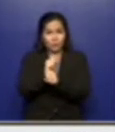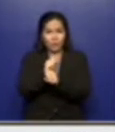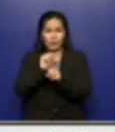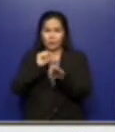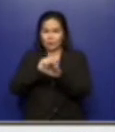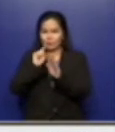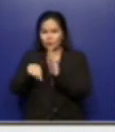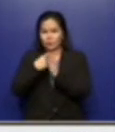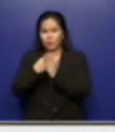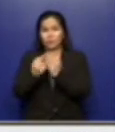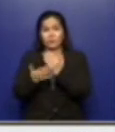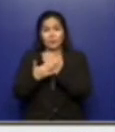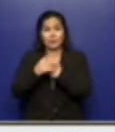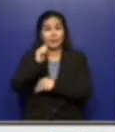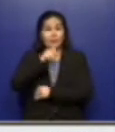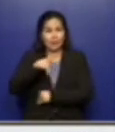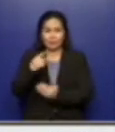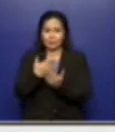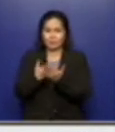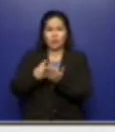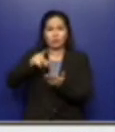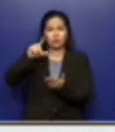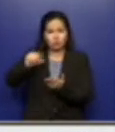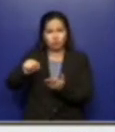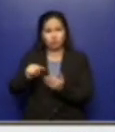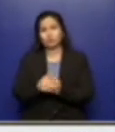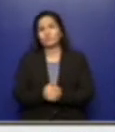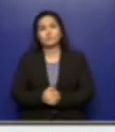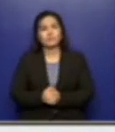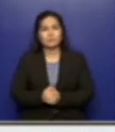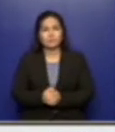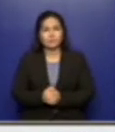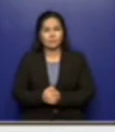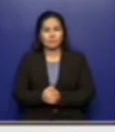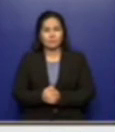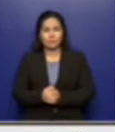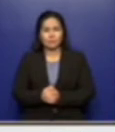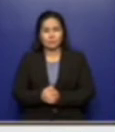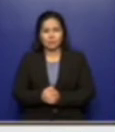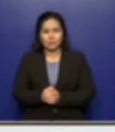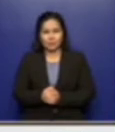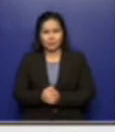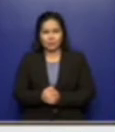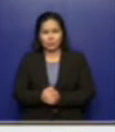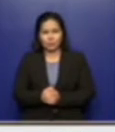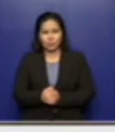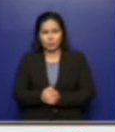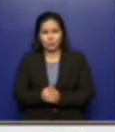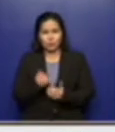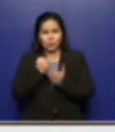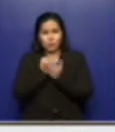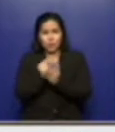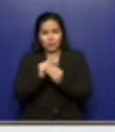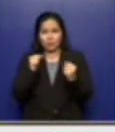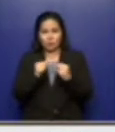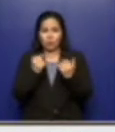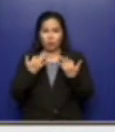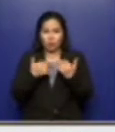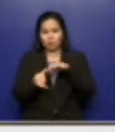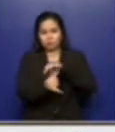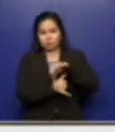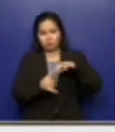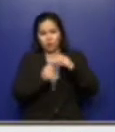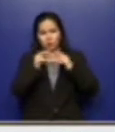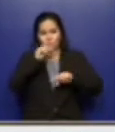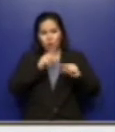และค่าใช้จ่ายก็ไม่แพงค่ะรวมถึงยังเป็นการลดความแออัดในระหว่างช่วงกักตัวที่จะ